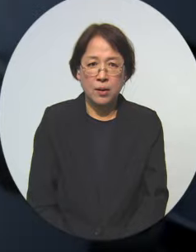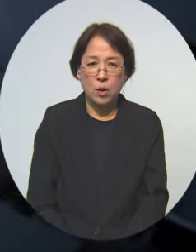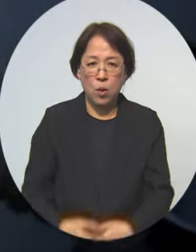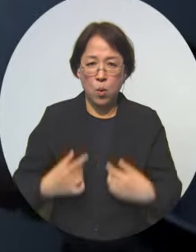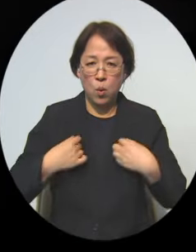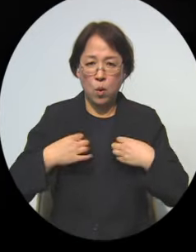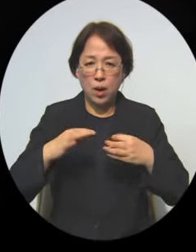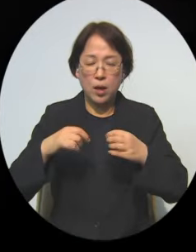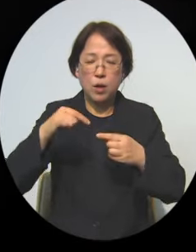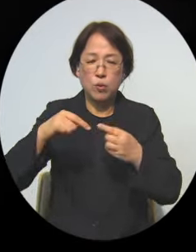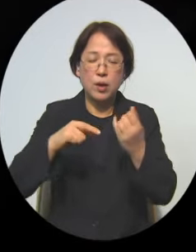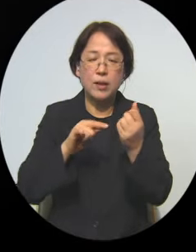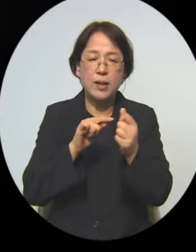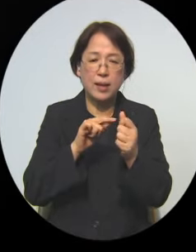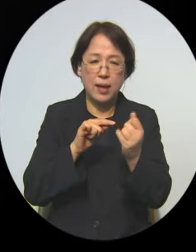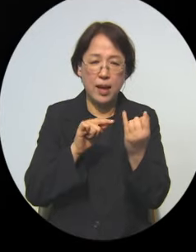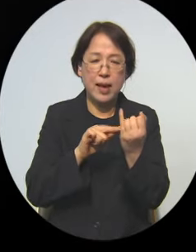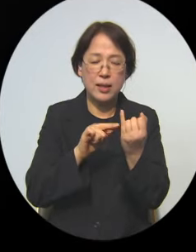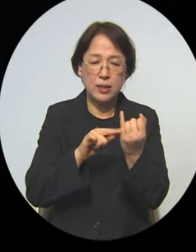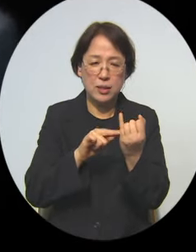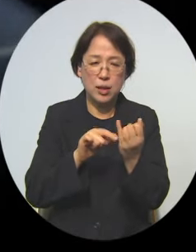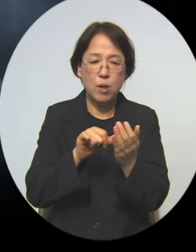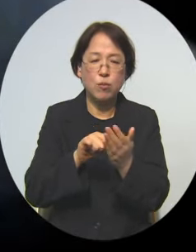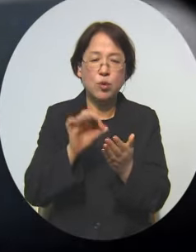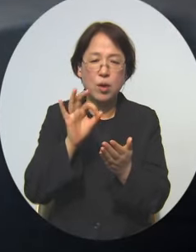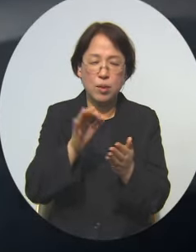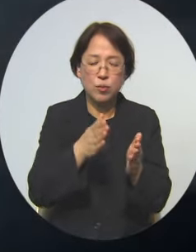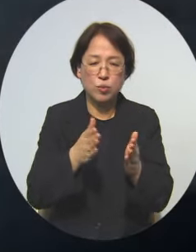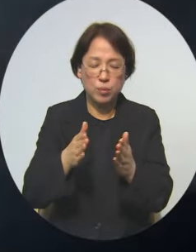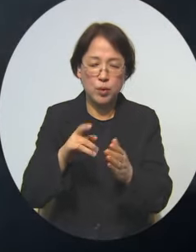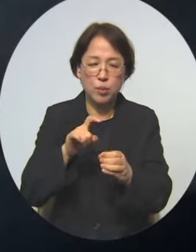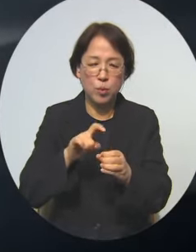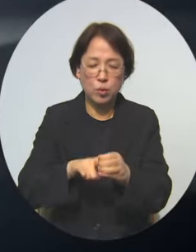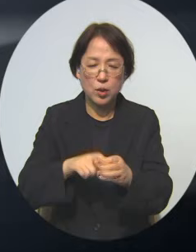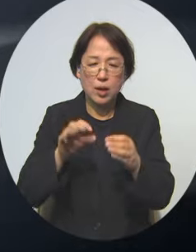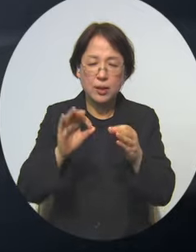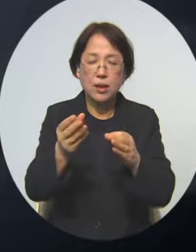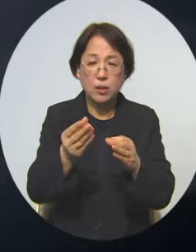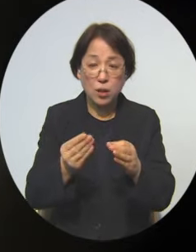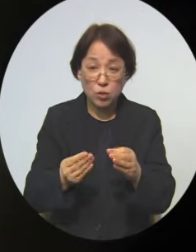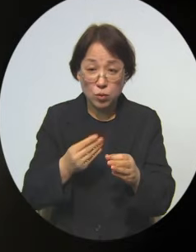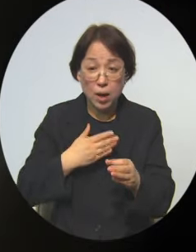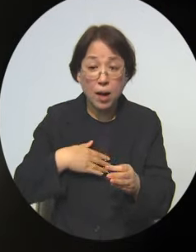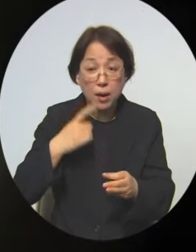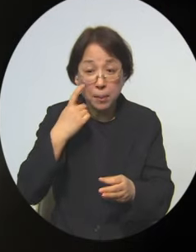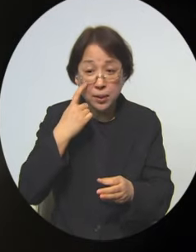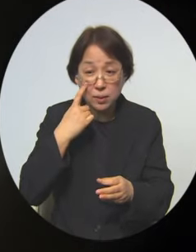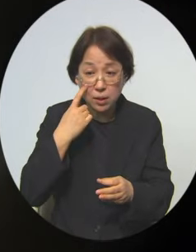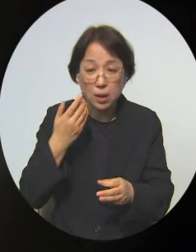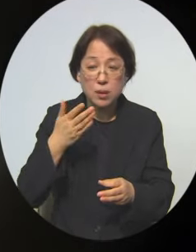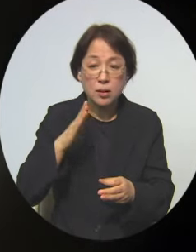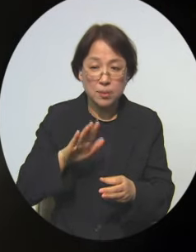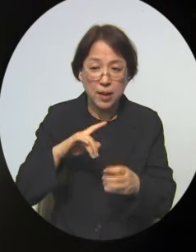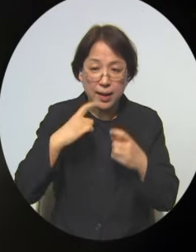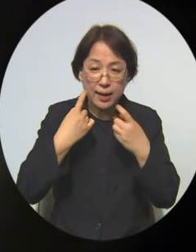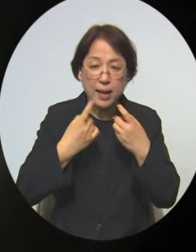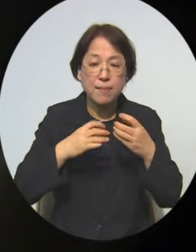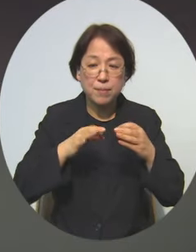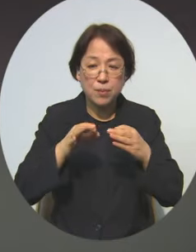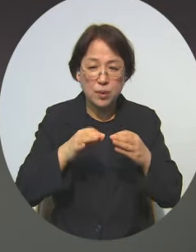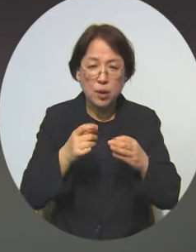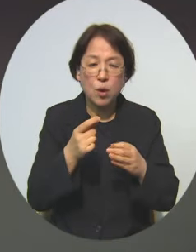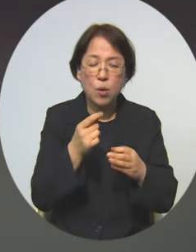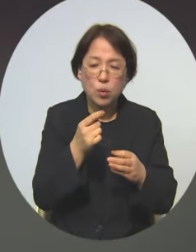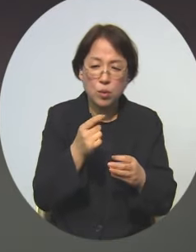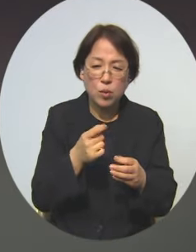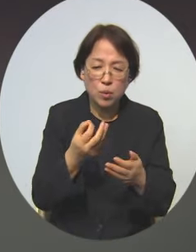옷가게를 운영하던 A씨. 물건값을 마련하기 위해 은행 대출을 알아봤습니다. 하지만 자영업 직종에 소득이 잡히지